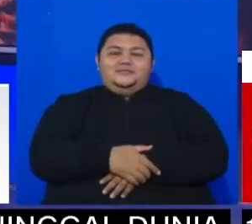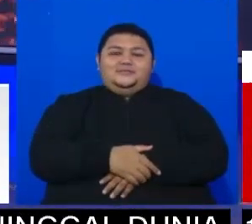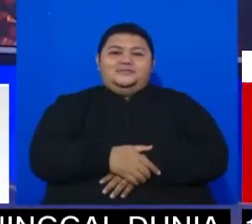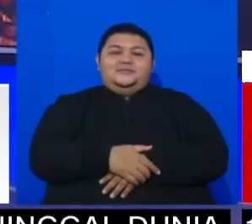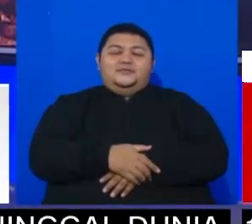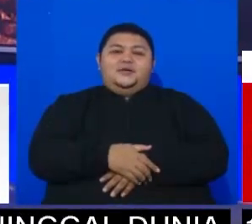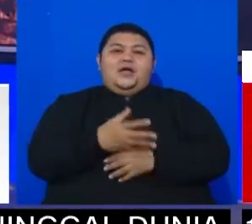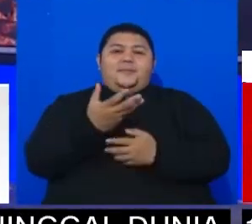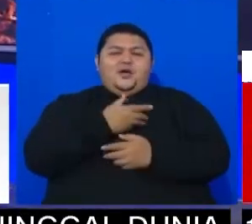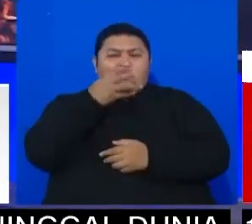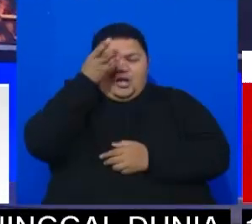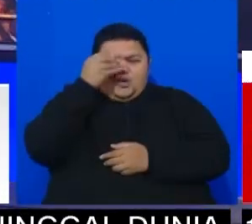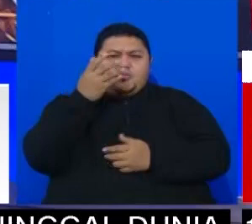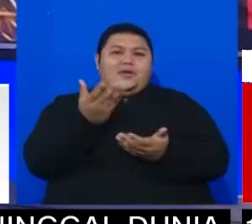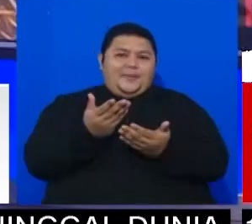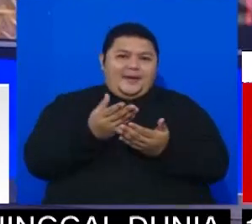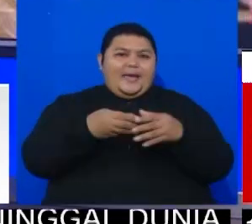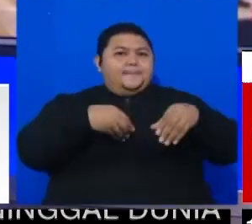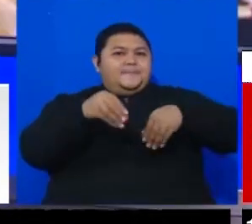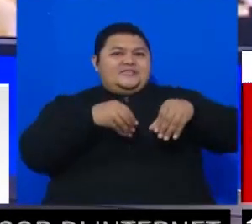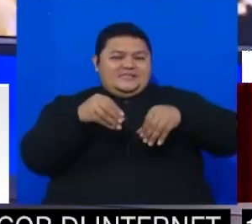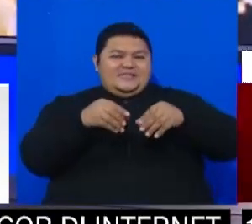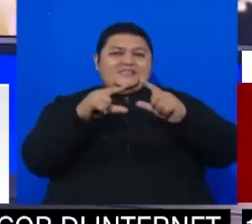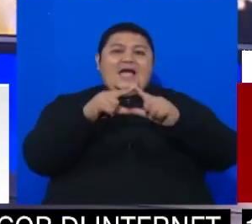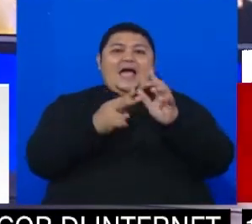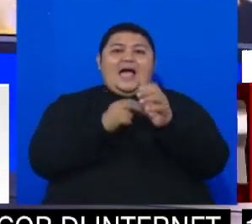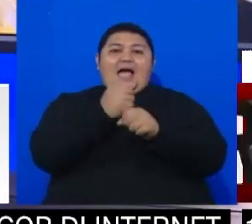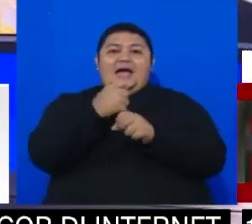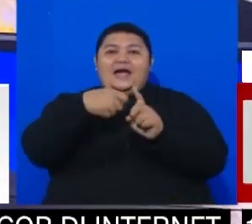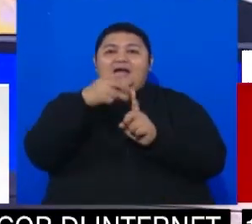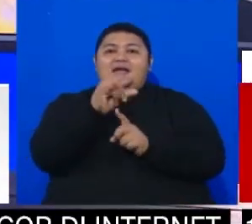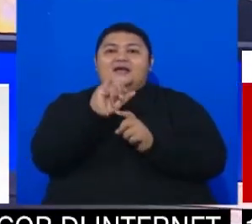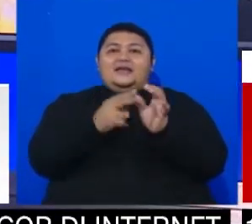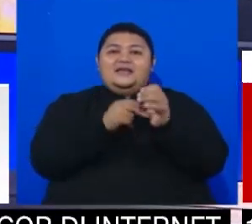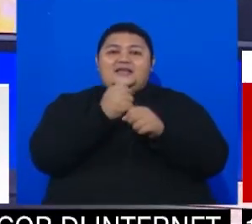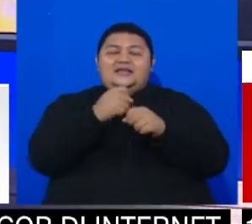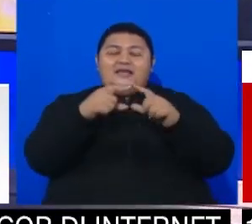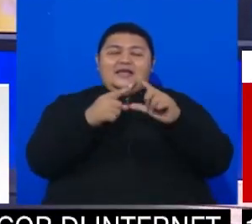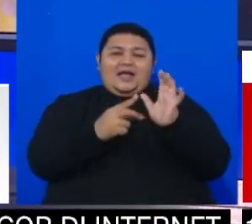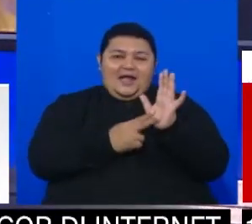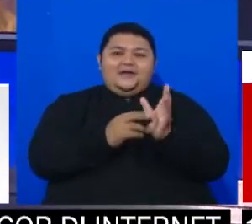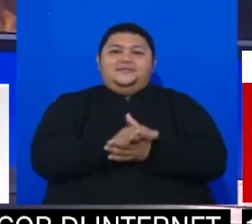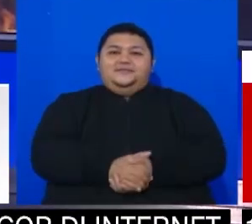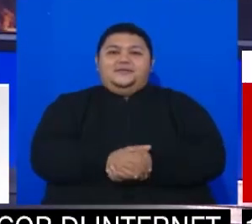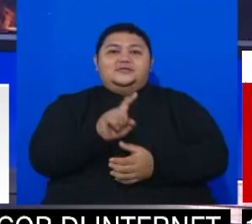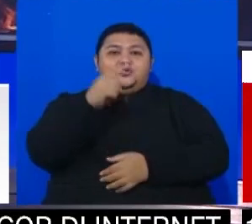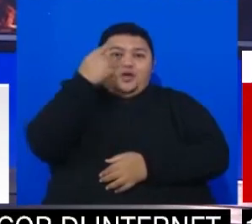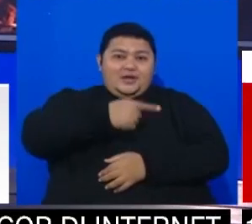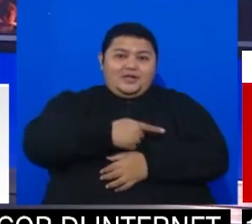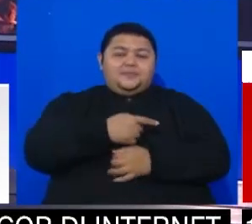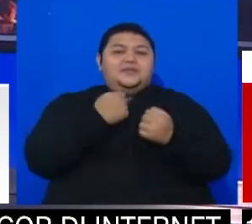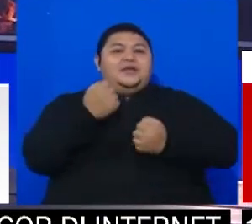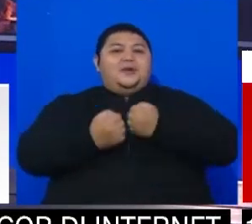Anda untuk mengetahui lebih jauh bisnis angkringan ini yang dikelola sekelompok pemuda inovatif selengkapnya dalam sehari menjadi